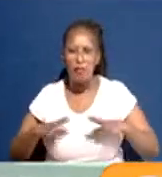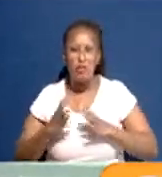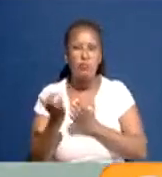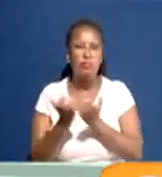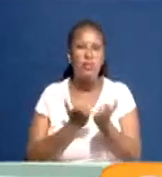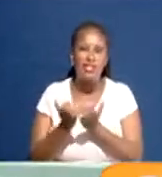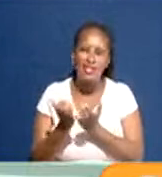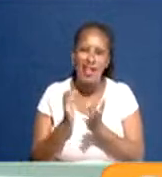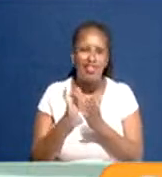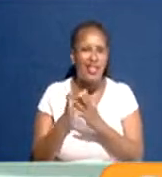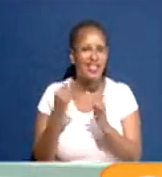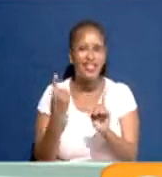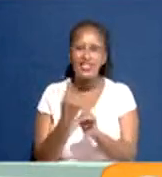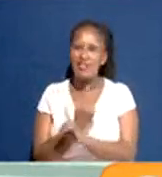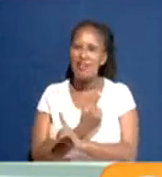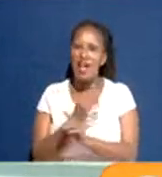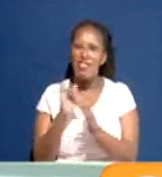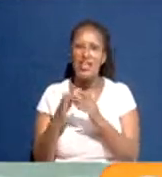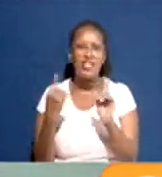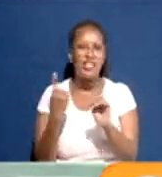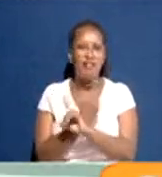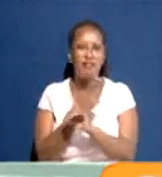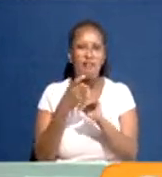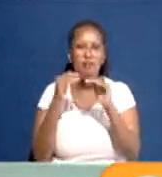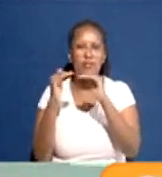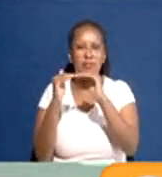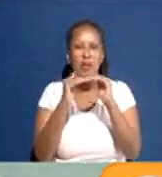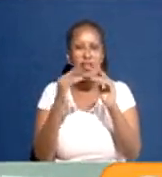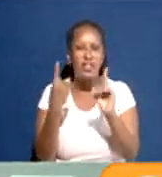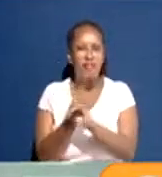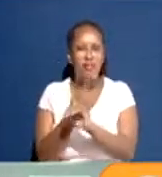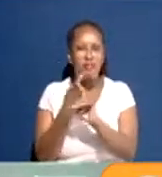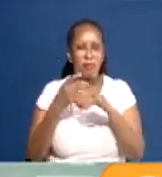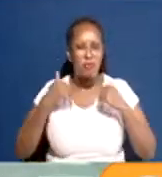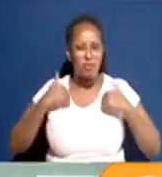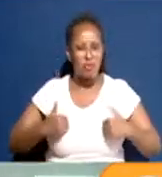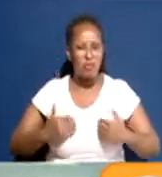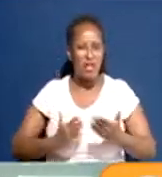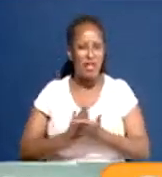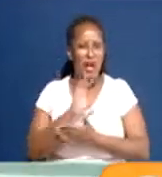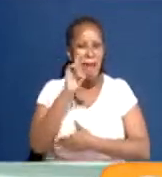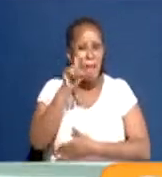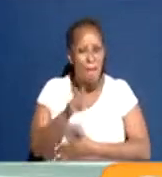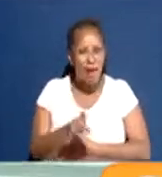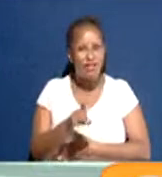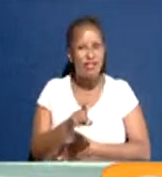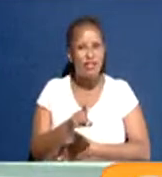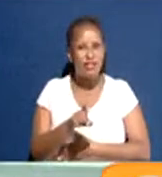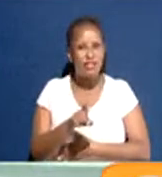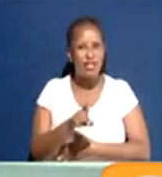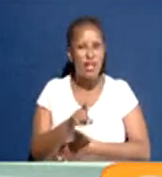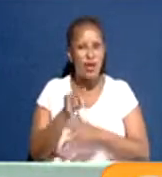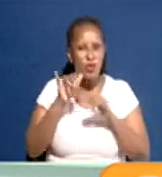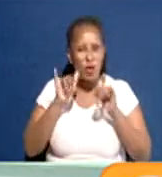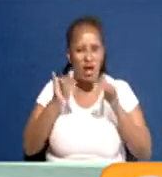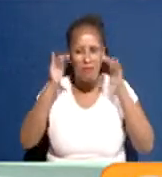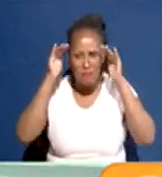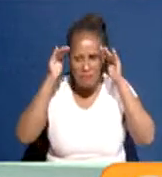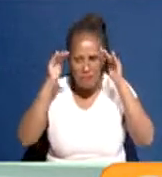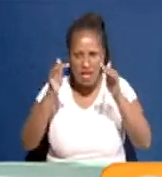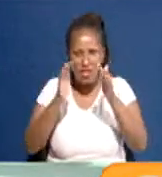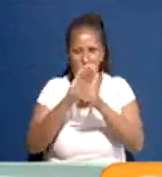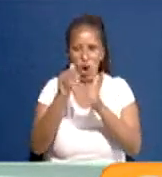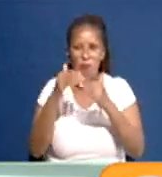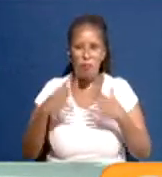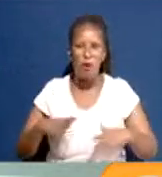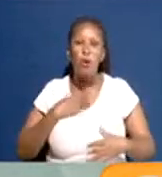businesses. That is not democracy. That is not human rights. So we must keep to the straight and narrow, all of us.